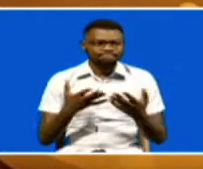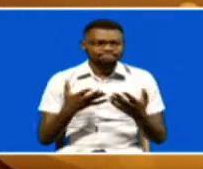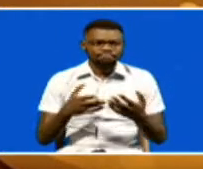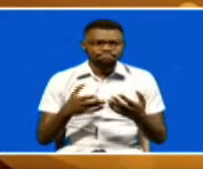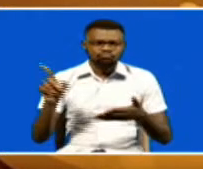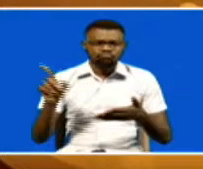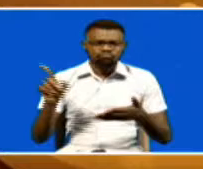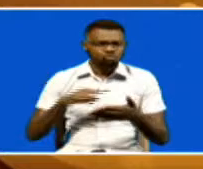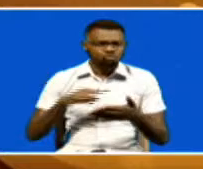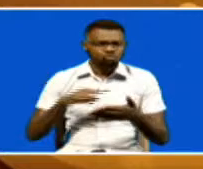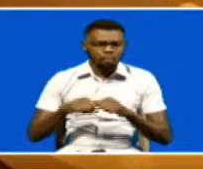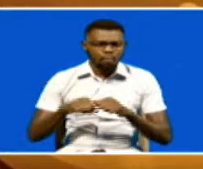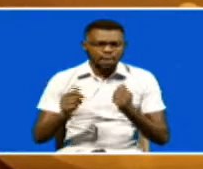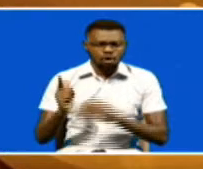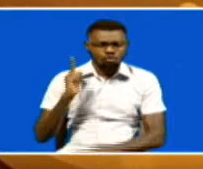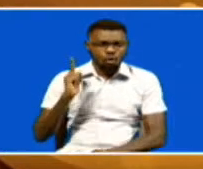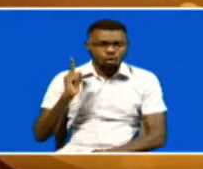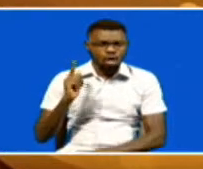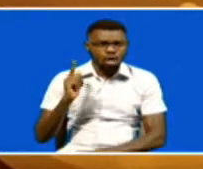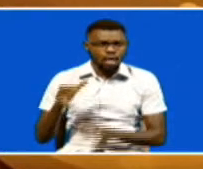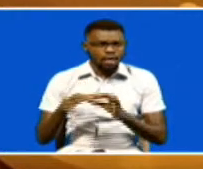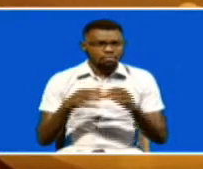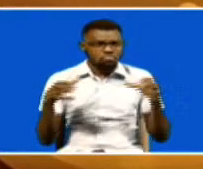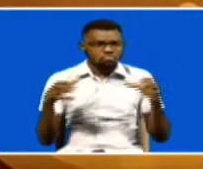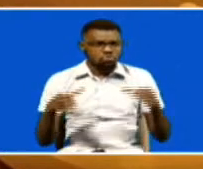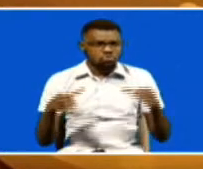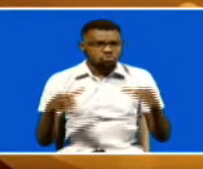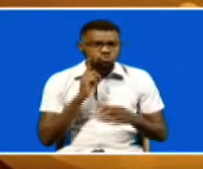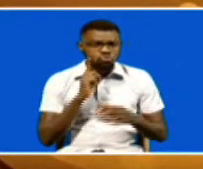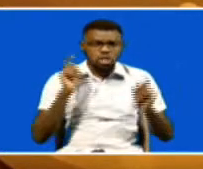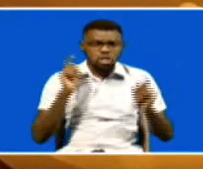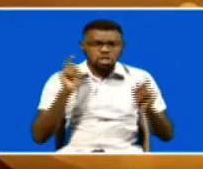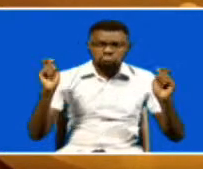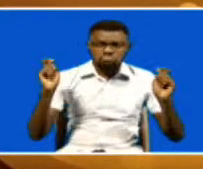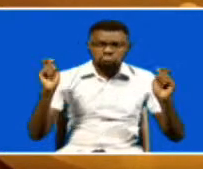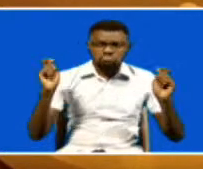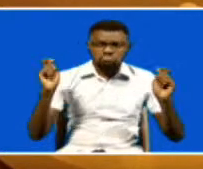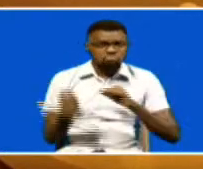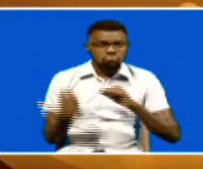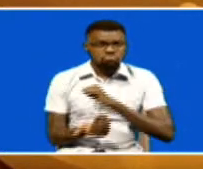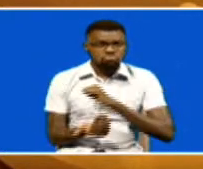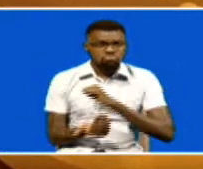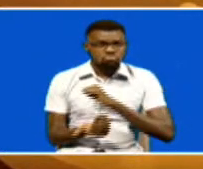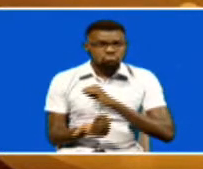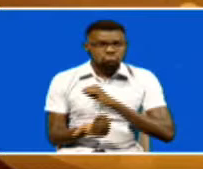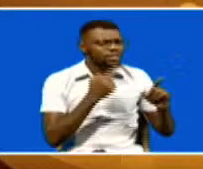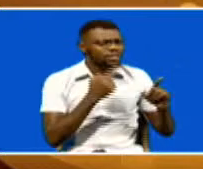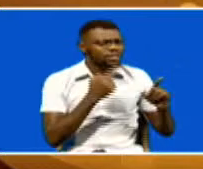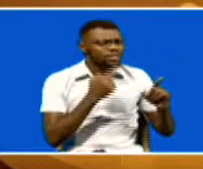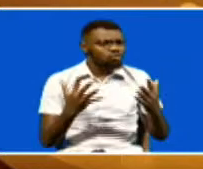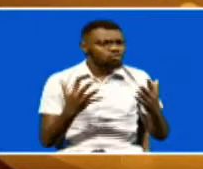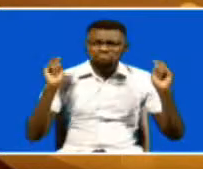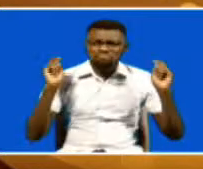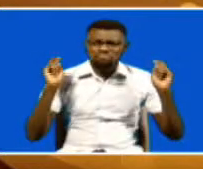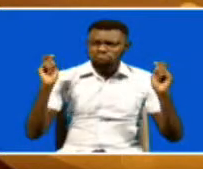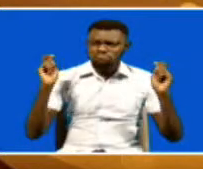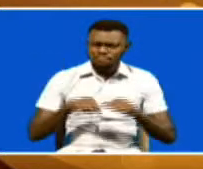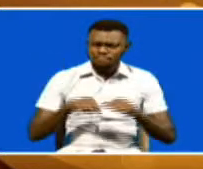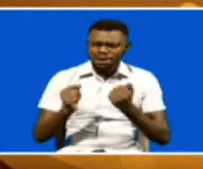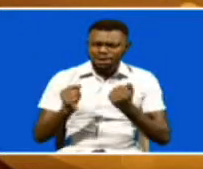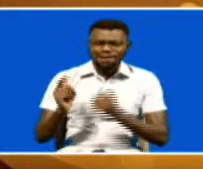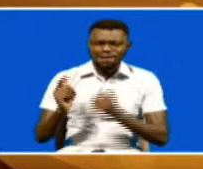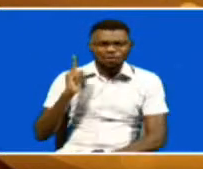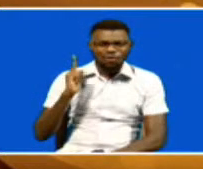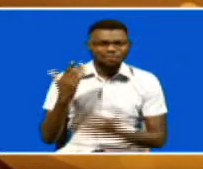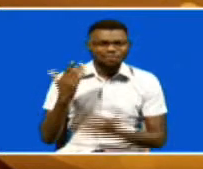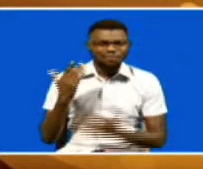Umoja wa Kenya Alliance yaliyopangwa kufanywa hapo kesho asubuhi. Kwa mujibu wa Bungei, maandamano hayo yamekiuka sheria